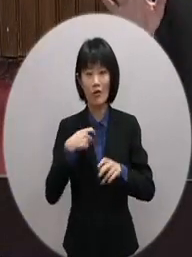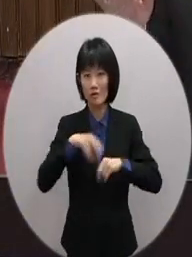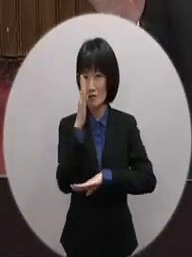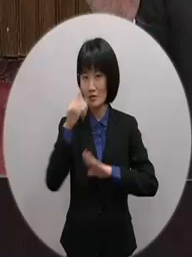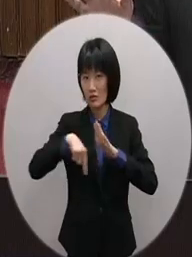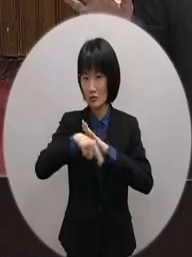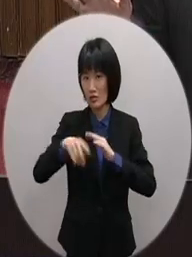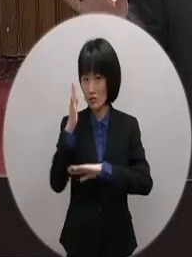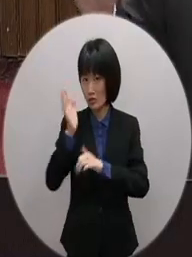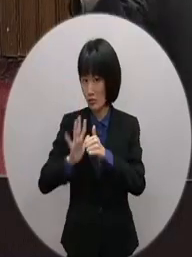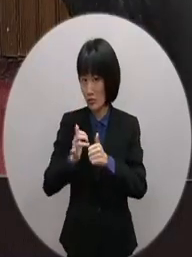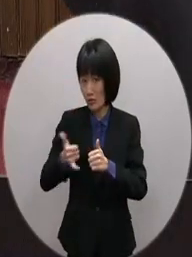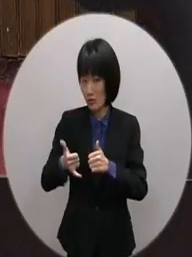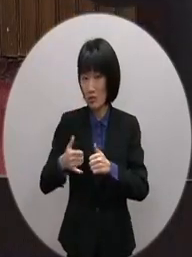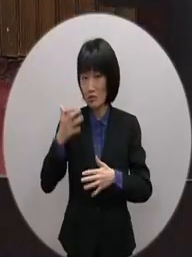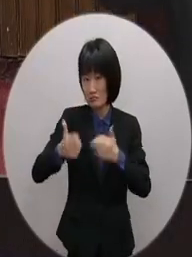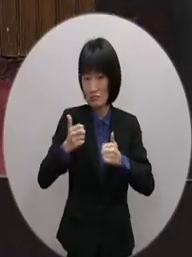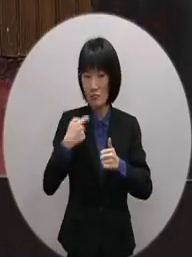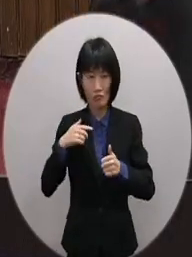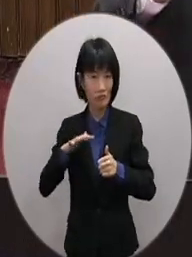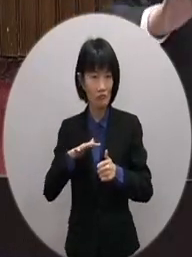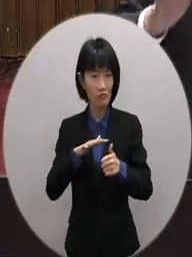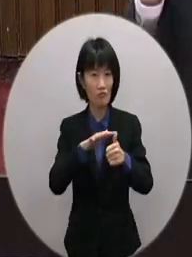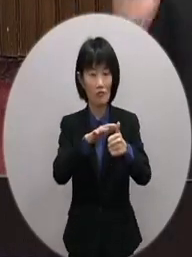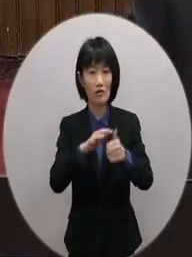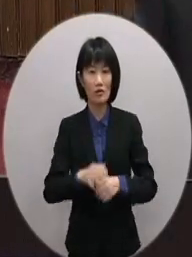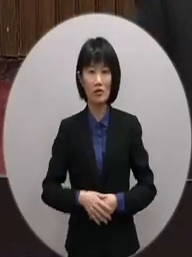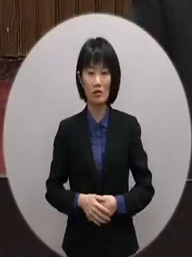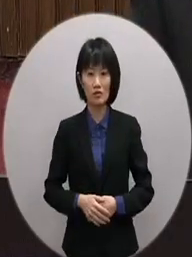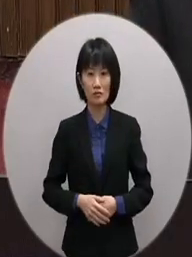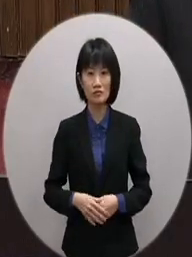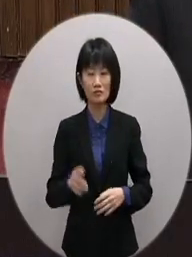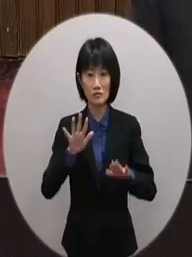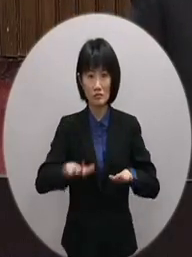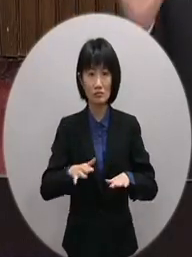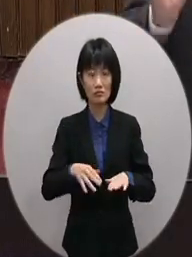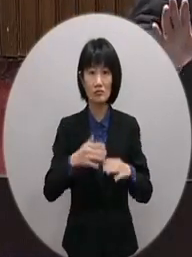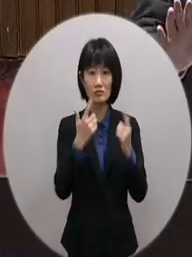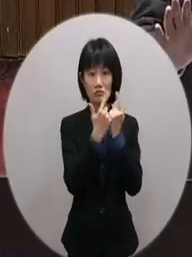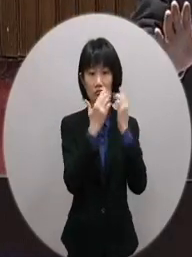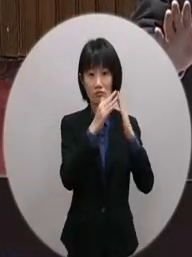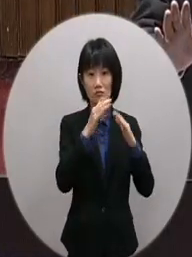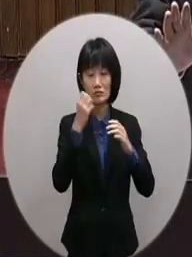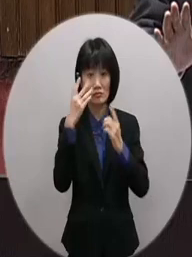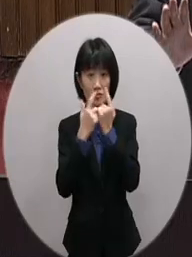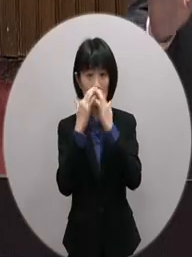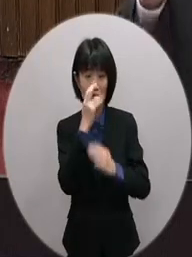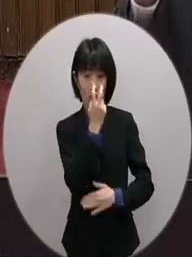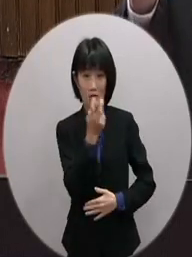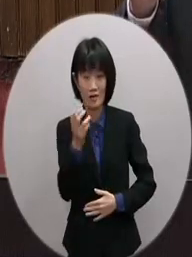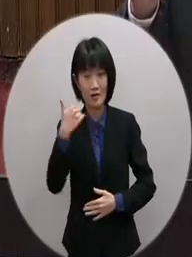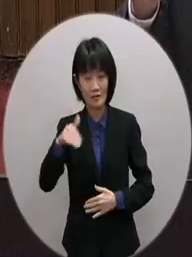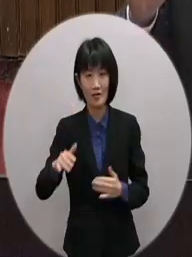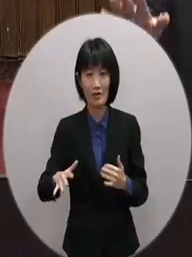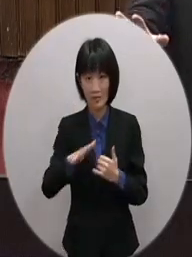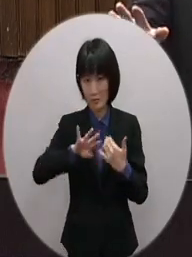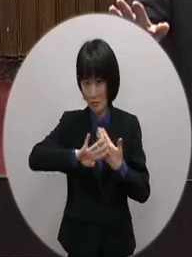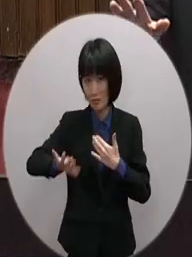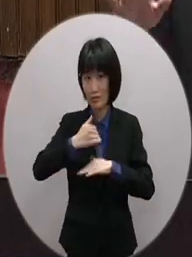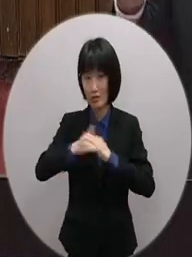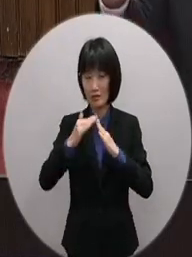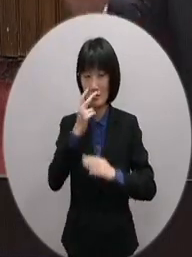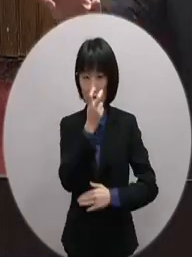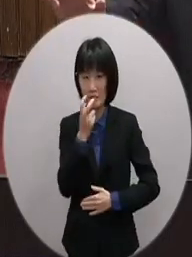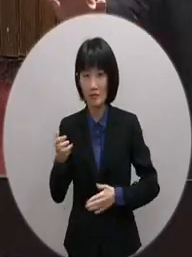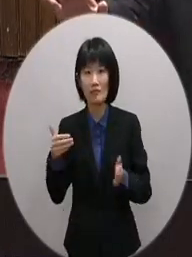政院的政务委员跟部会首长已经都走过一遍，剩下双北市而已。每一个县市长，包括他的县市府的团